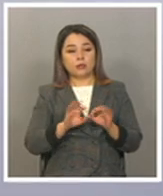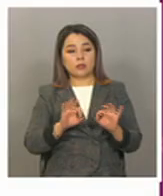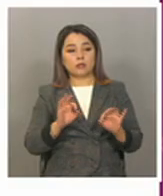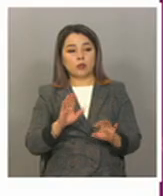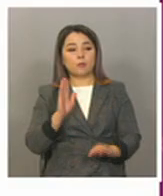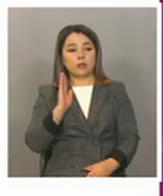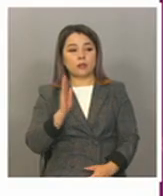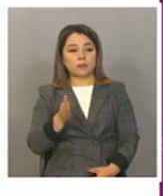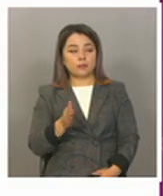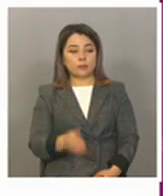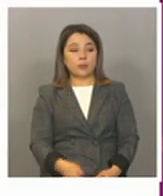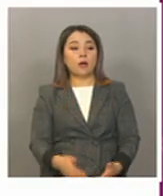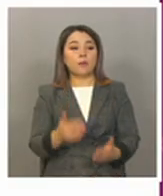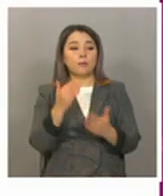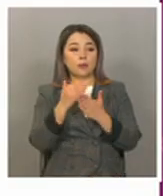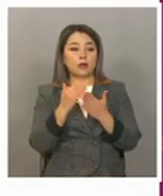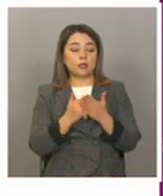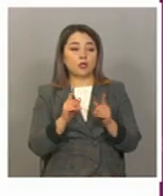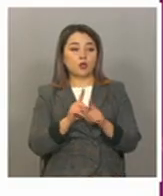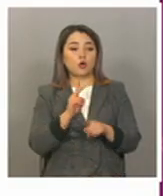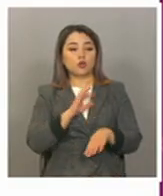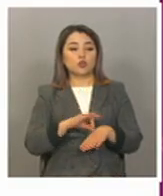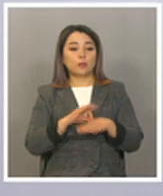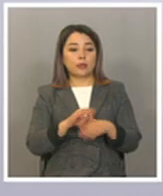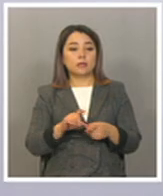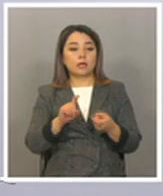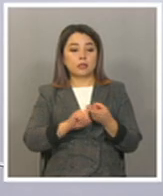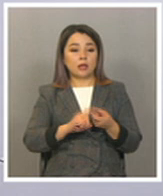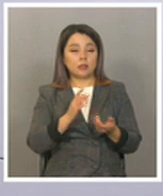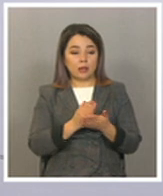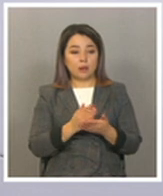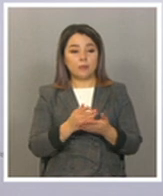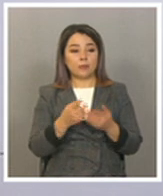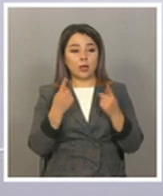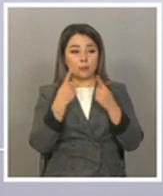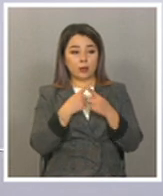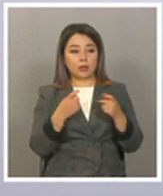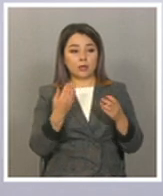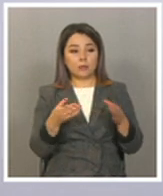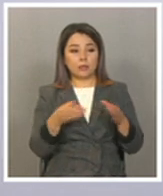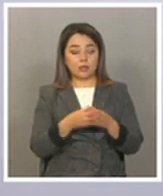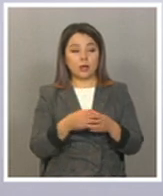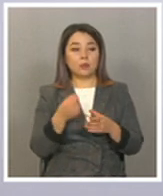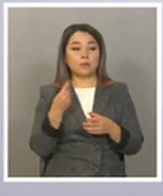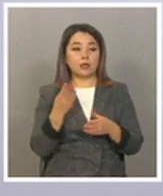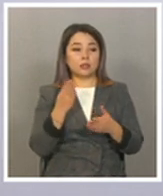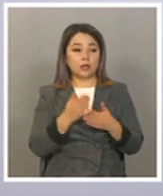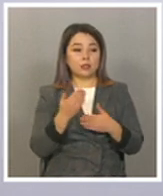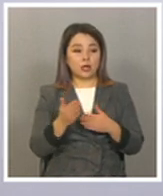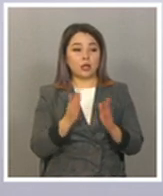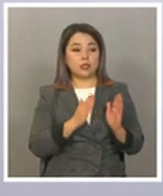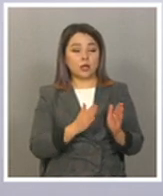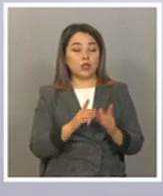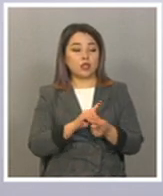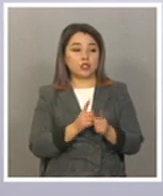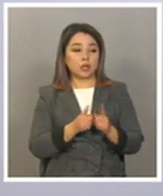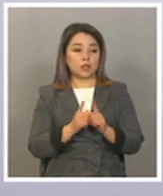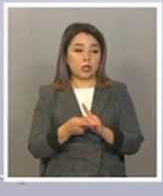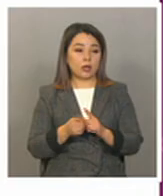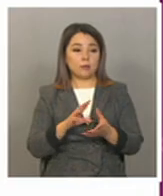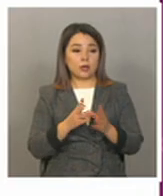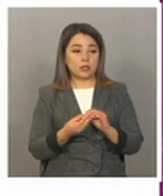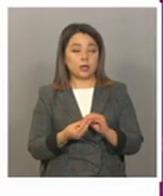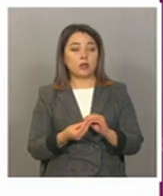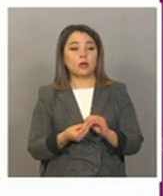сипатталады. Бағдарламалаумен жұмыс жасау кезінде мәліметтердің бірнеше рет өзгерісі қалай